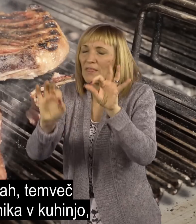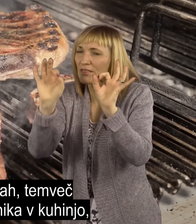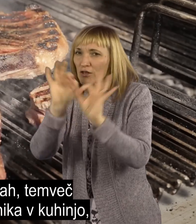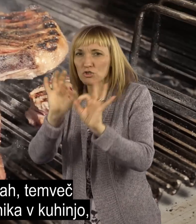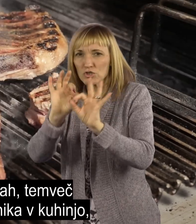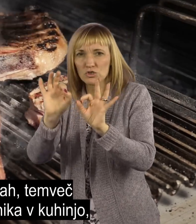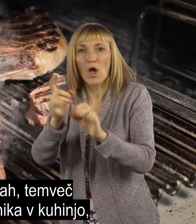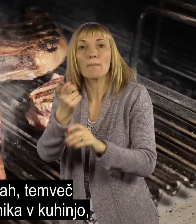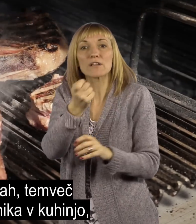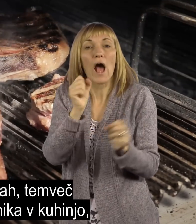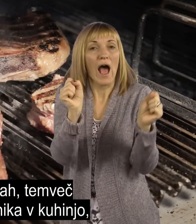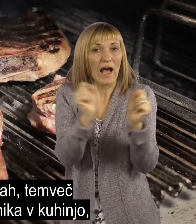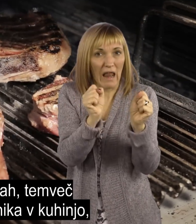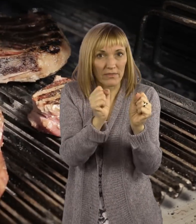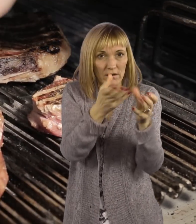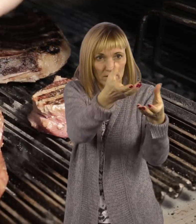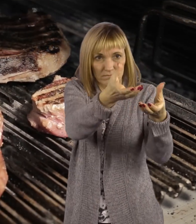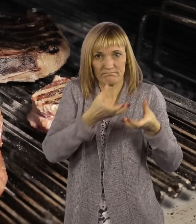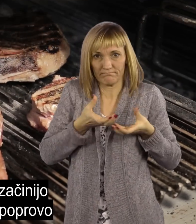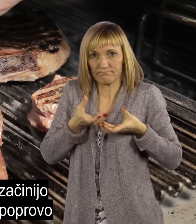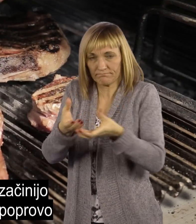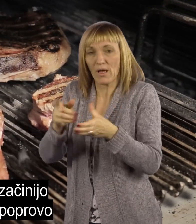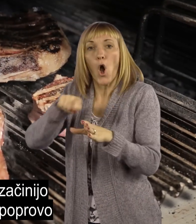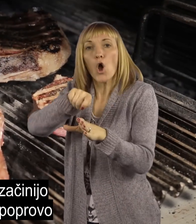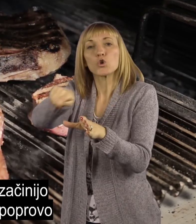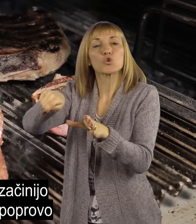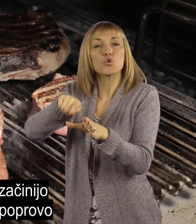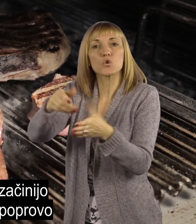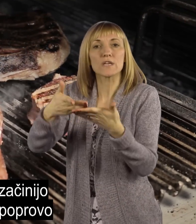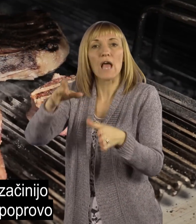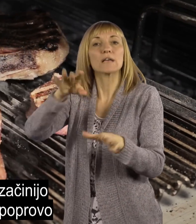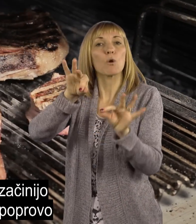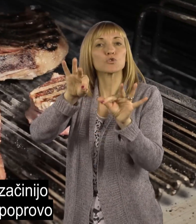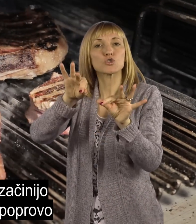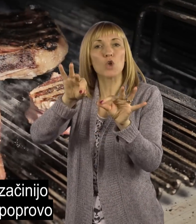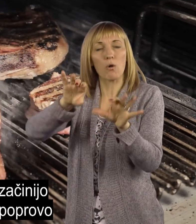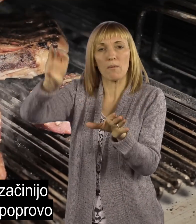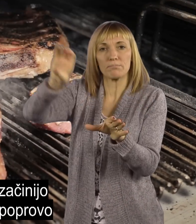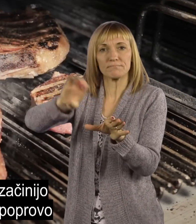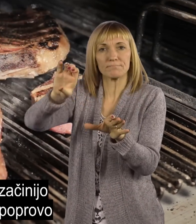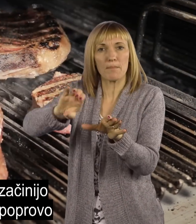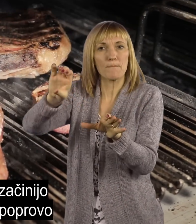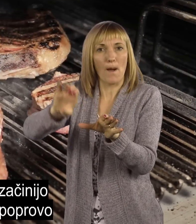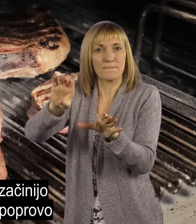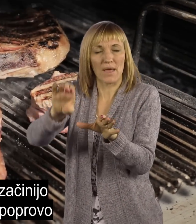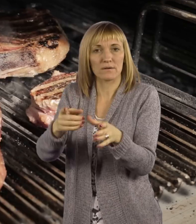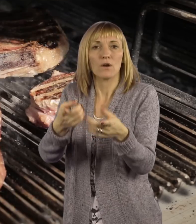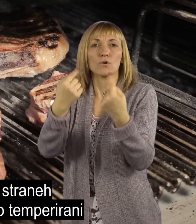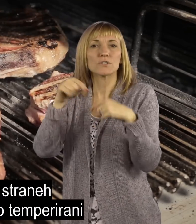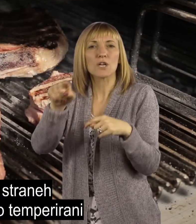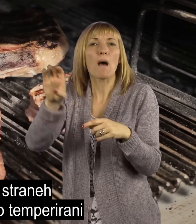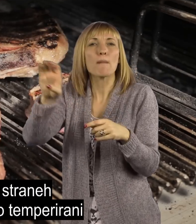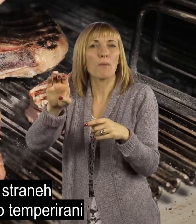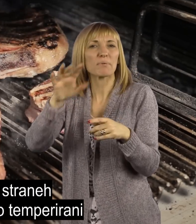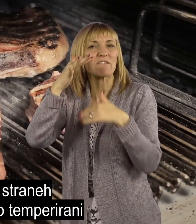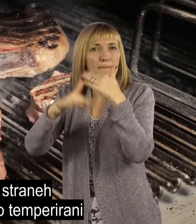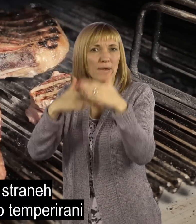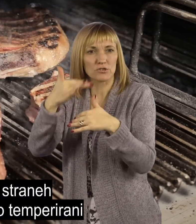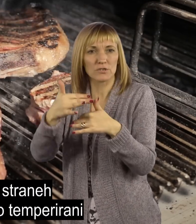direktno iz hladilnika v kuhinjo, kjer se posolijo in začinijo s poprom oziroma poprovo